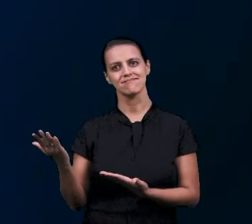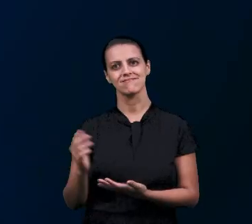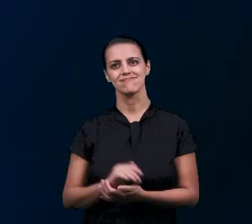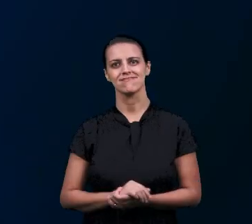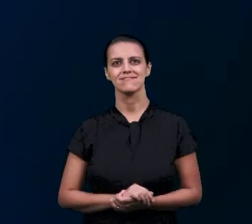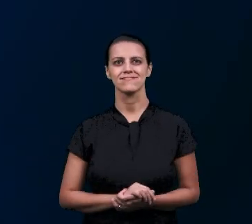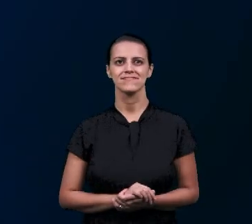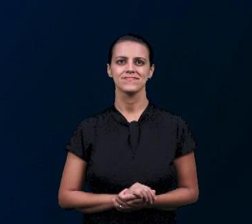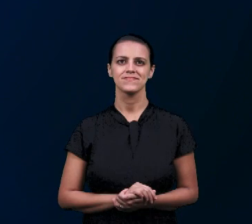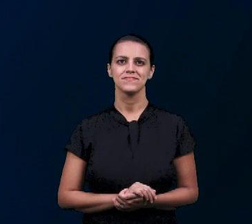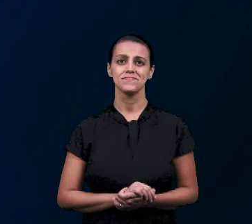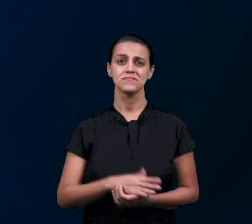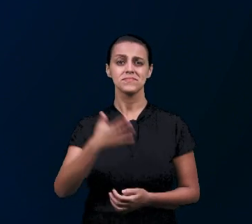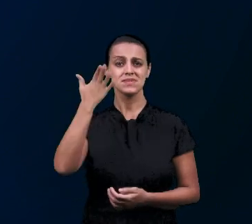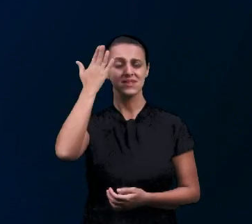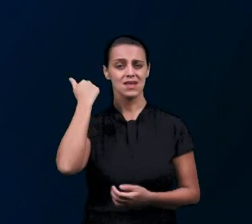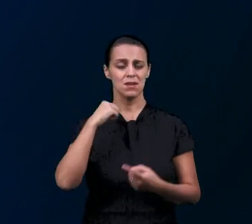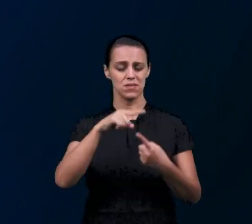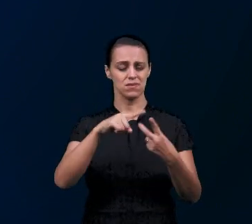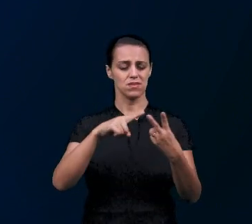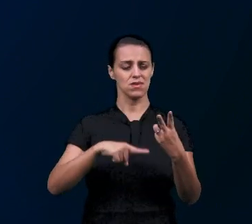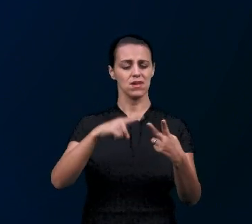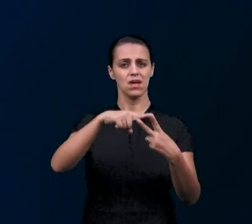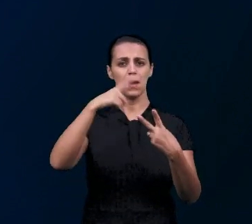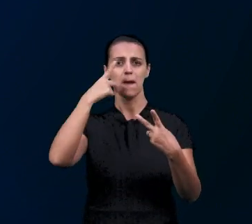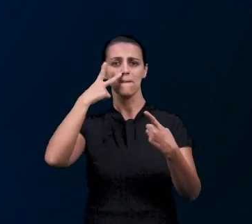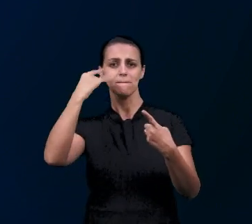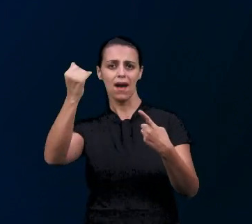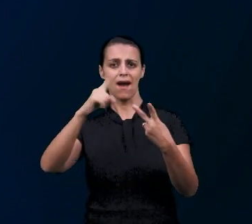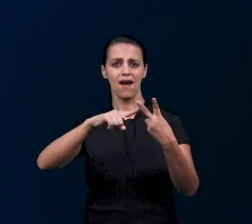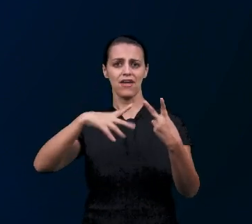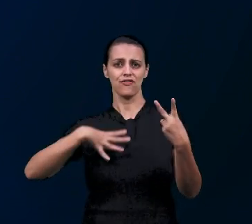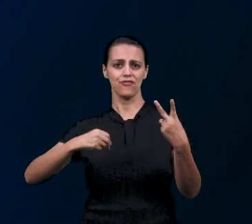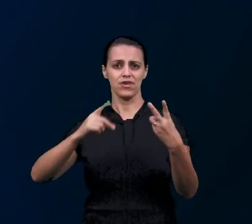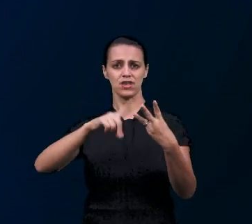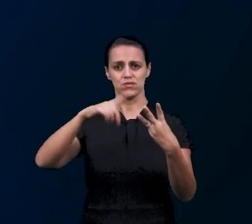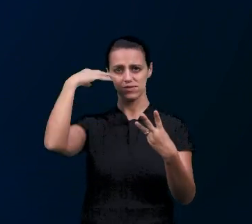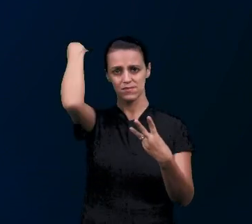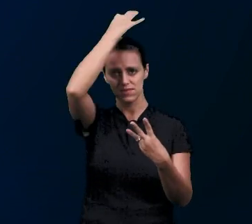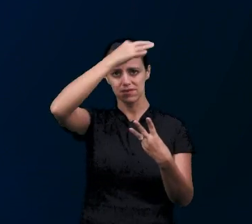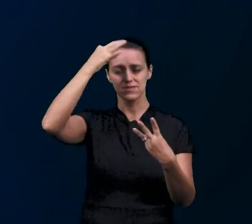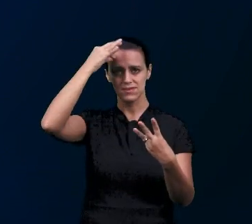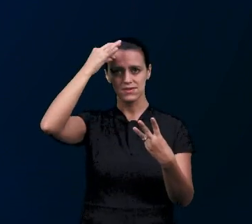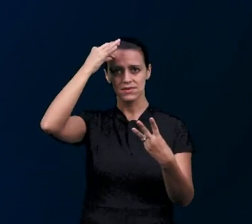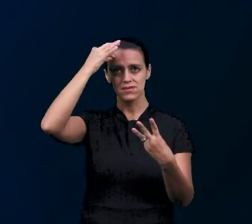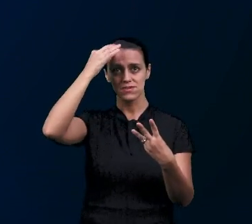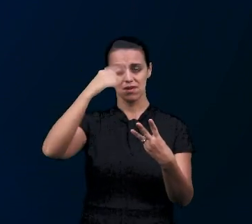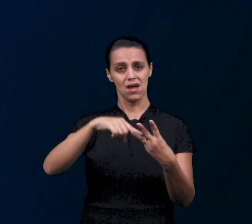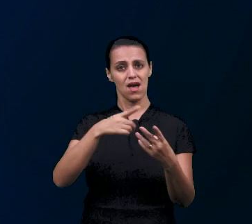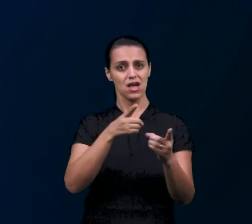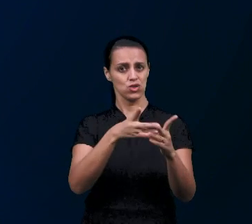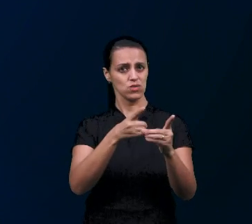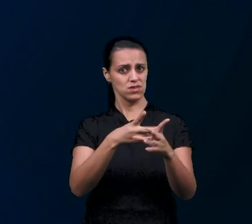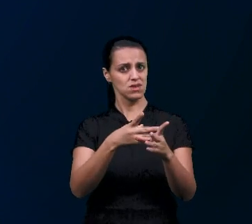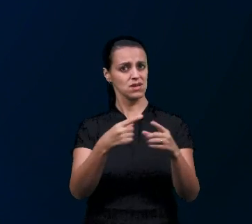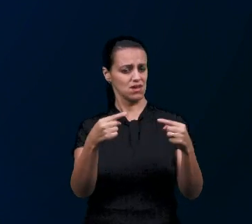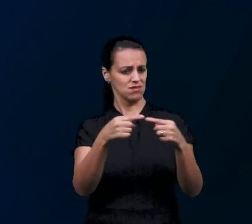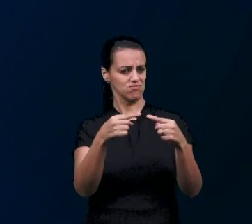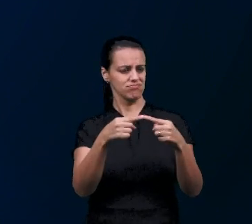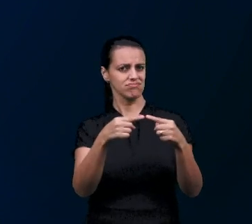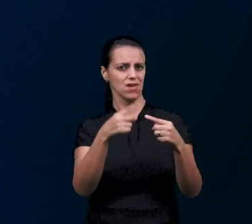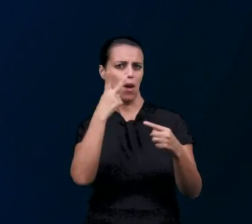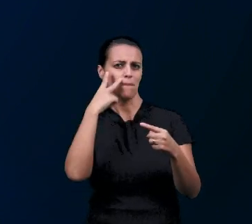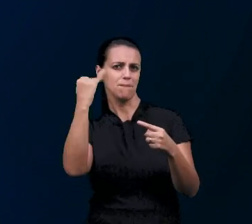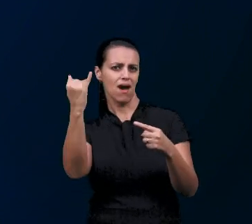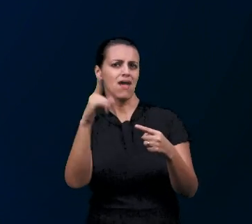Nous savons que les trois personnes de la Trinité sont Père, Fils et Saint-Esprit. La doctrine évangélique qui est liée au Père,